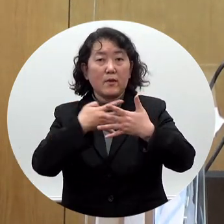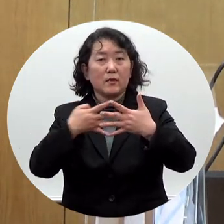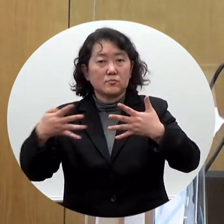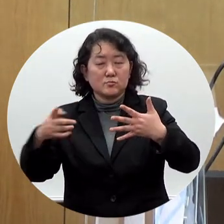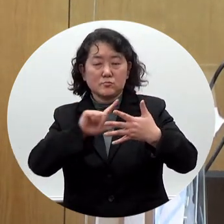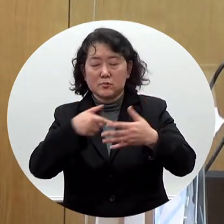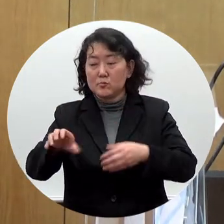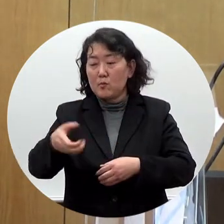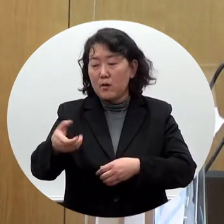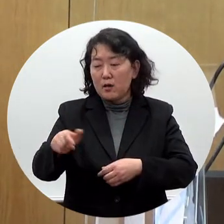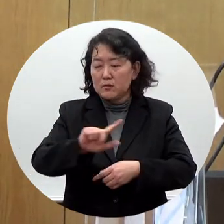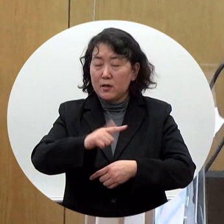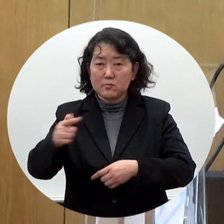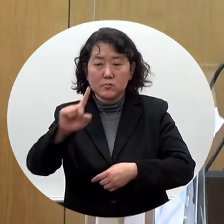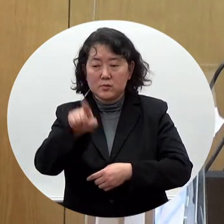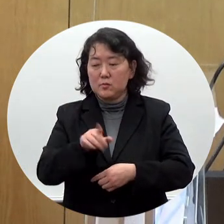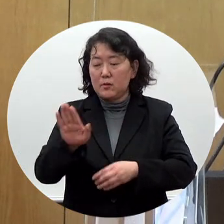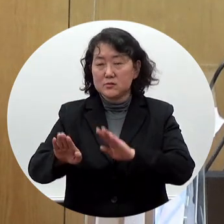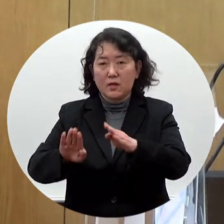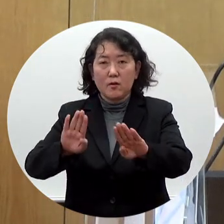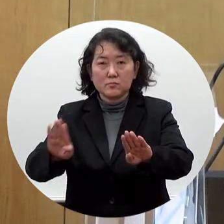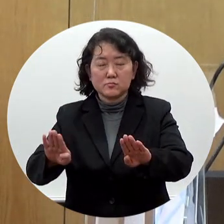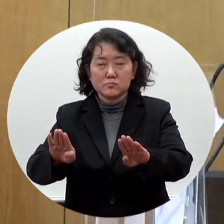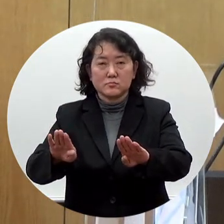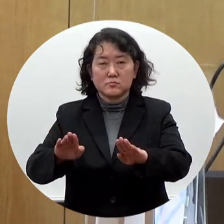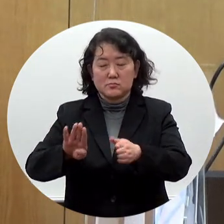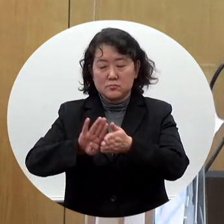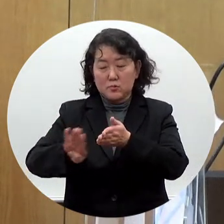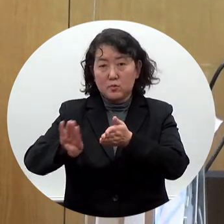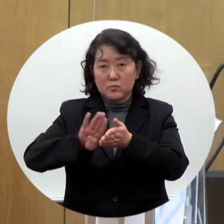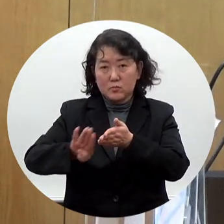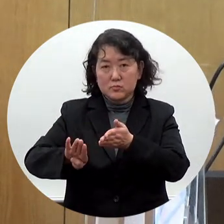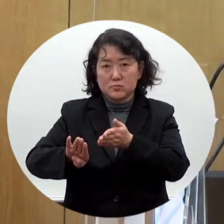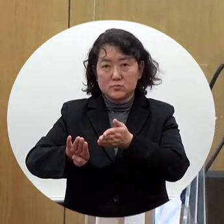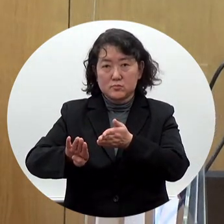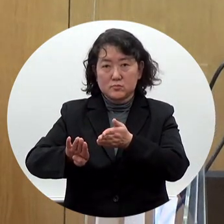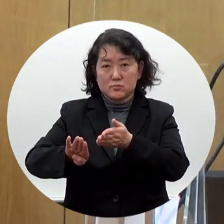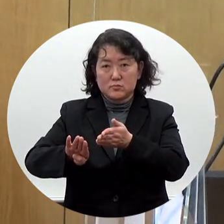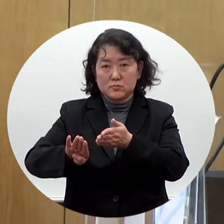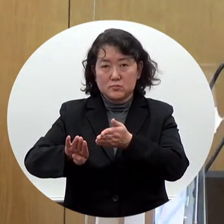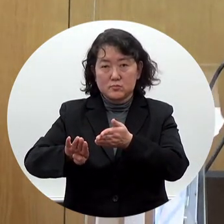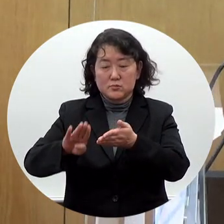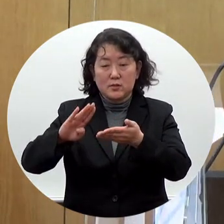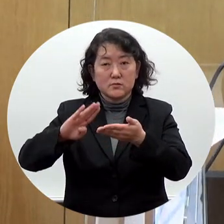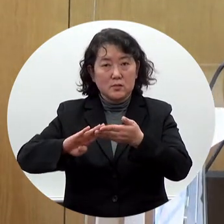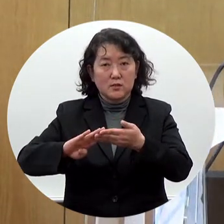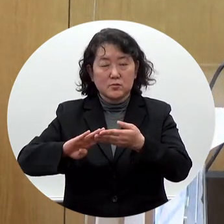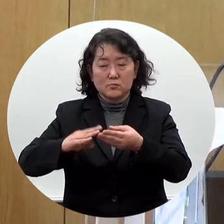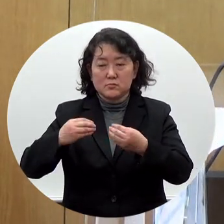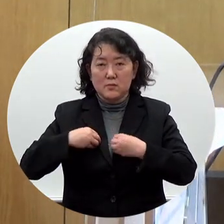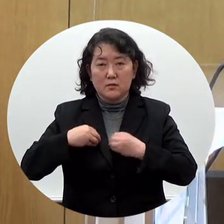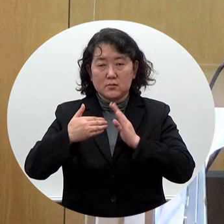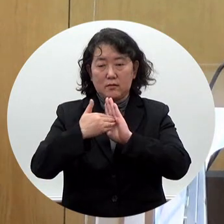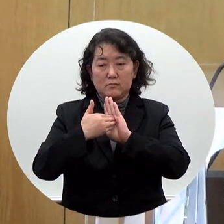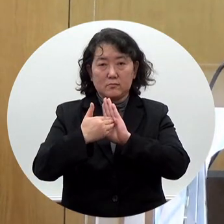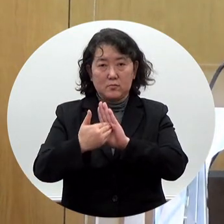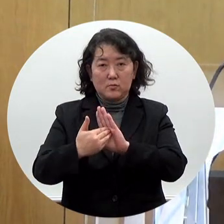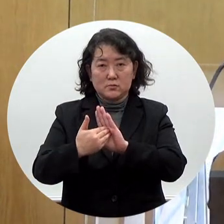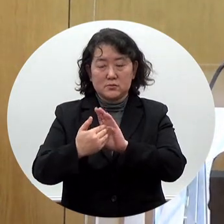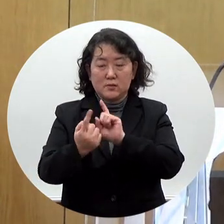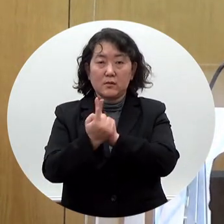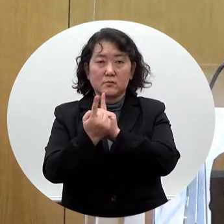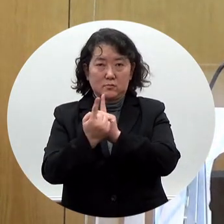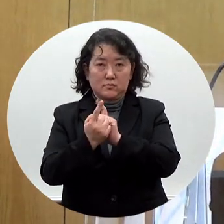ど、人が触るものに対して、アルコール消毒などの接触感染対策を施していただきた